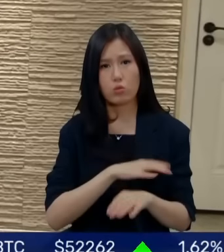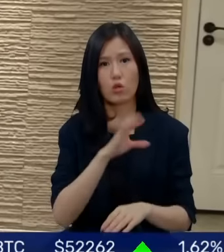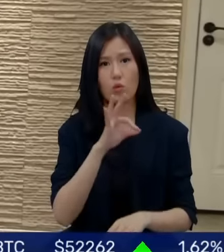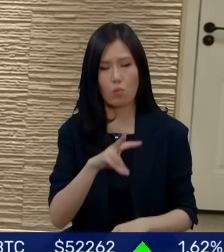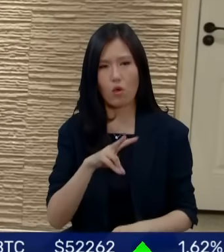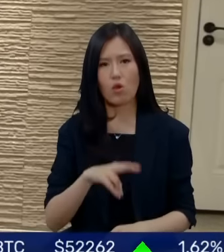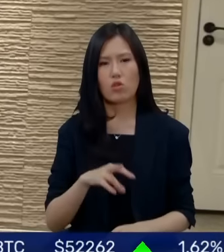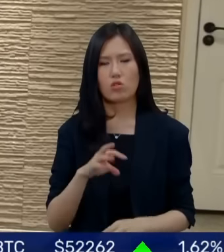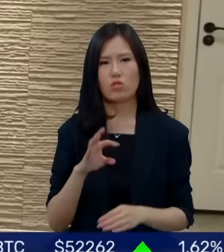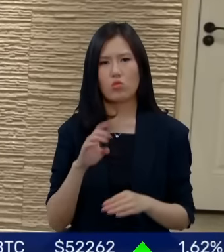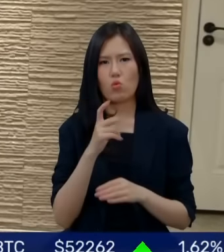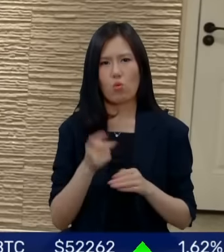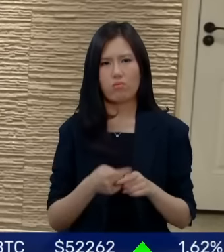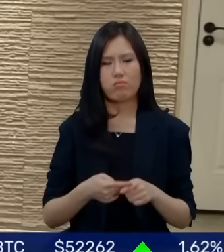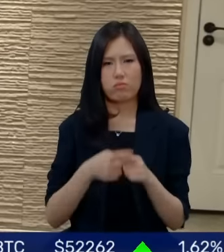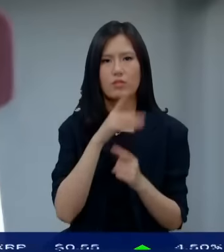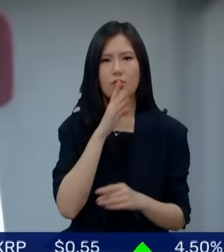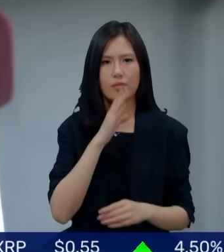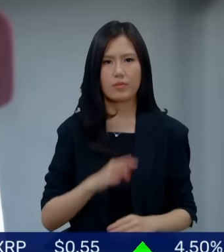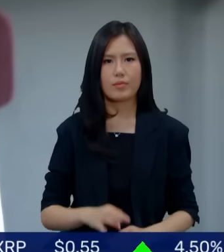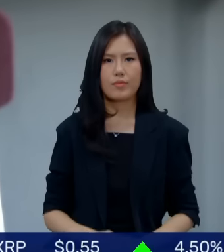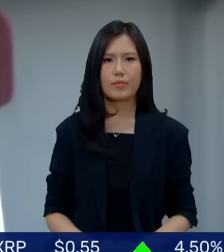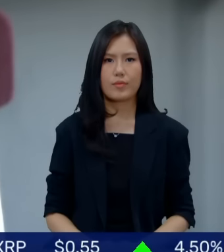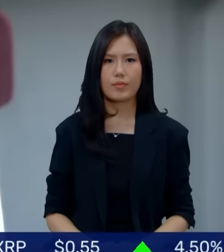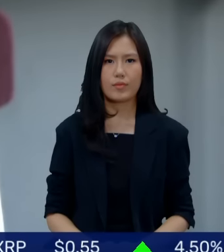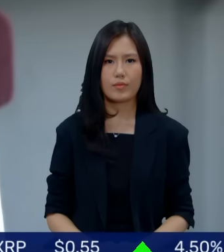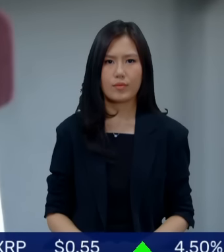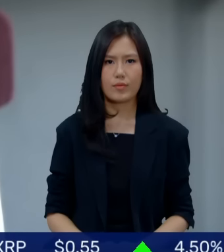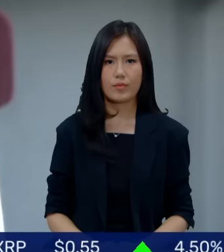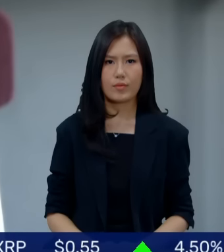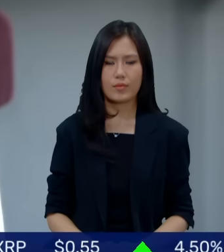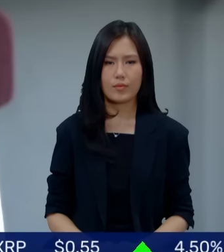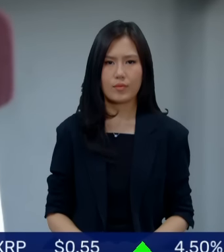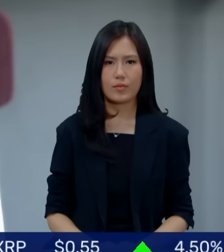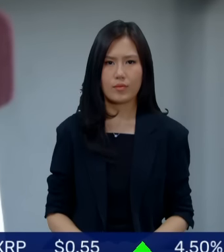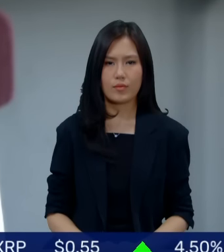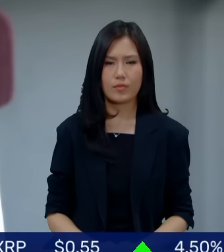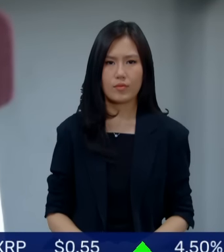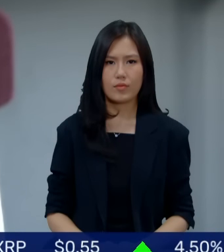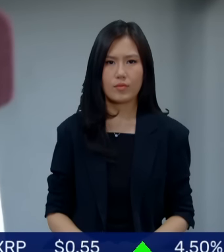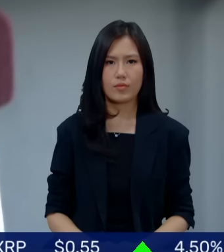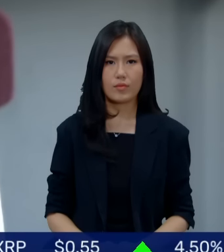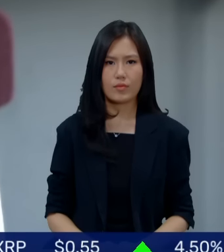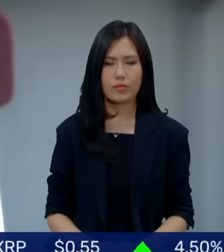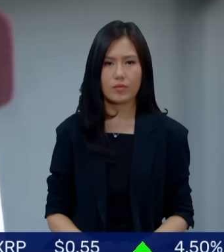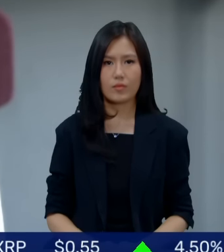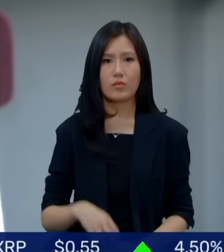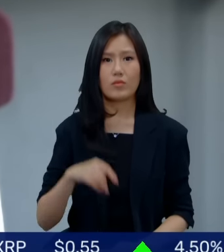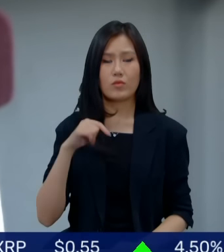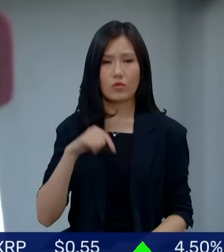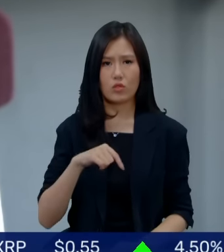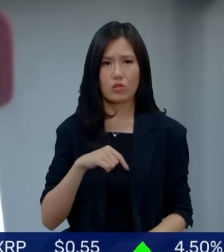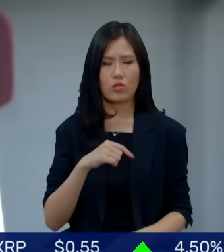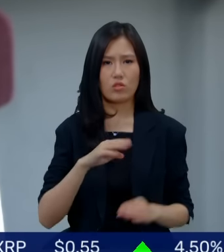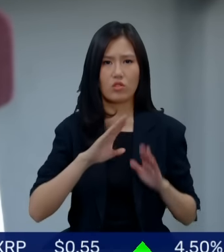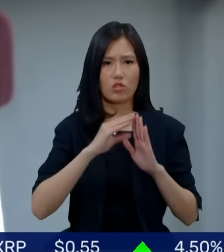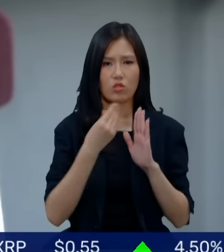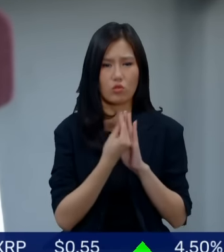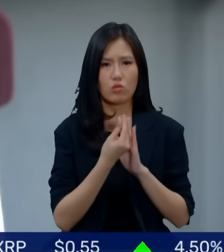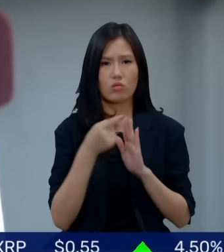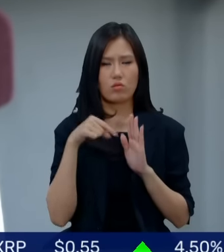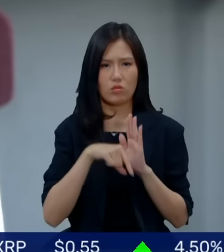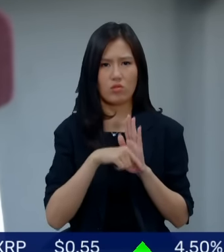талаарч яригдж байгаа юм аа. Яг одоо өмчн дээрээ хязгаарлалт гэдэг энэ зохицуулт мал хамгийн нэг номерс яригдж байгаа. Өмчн дээр